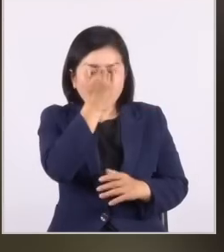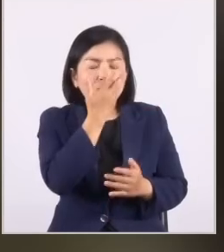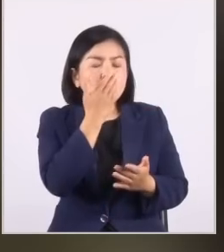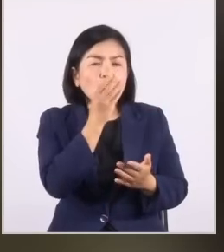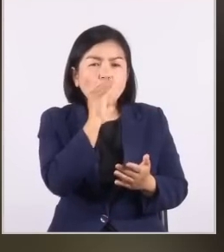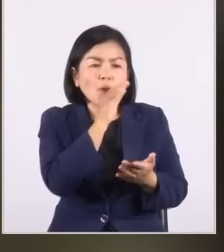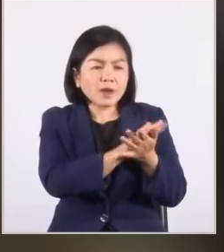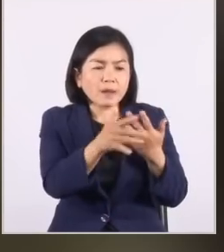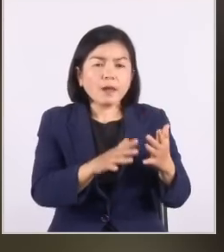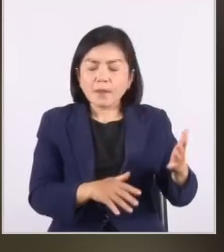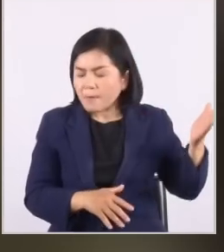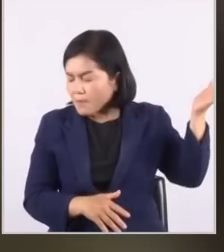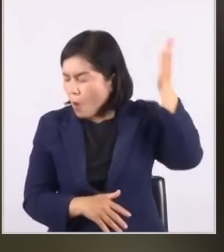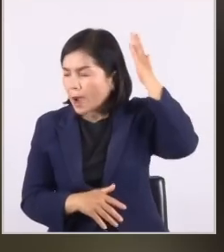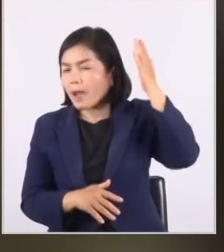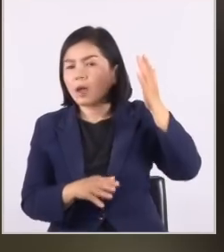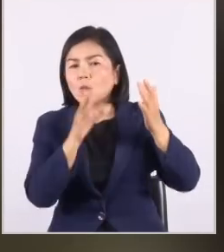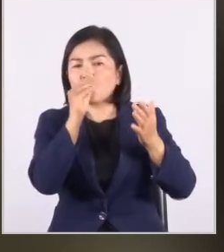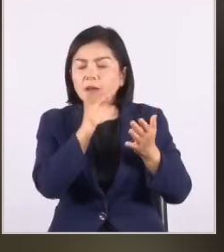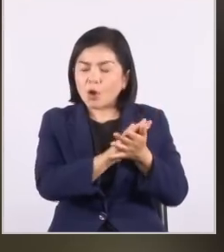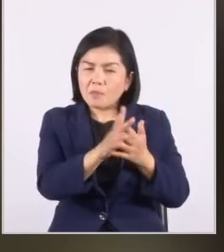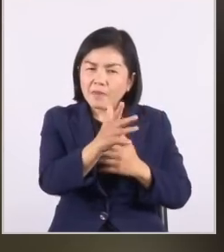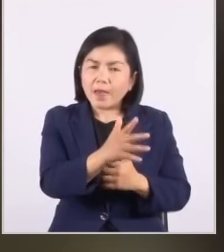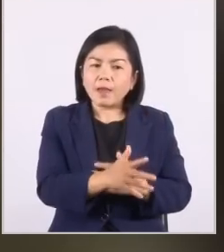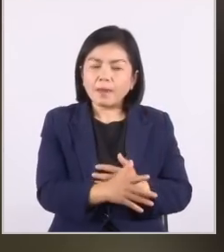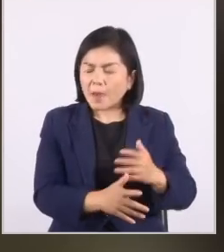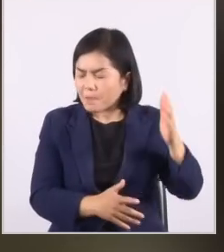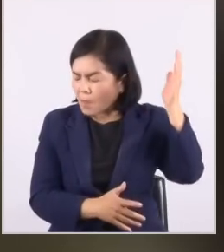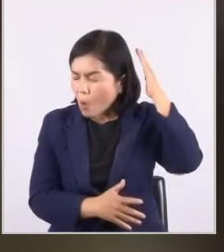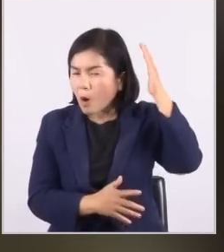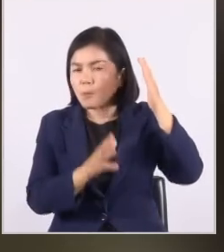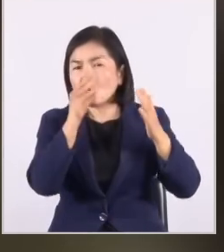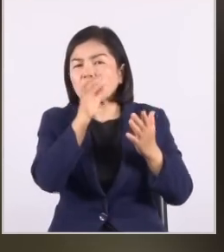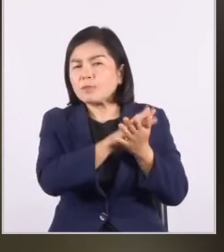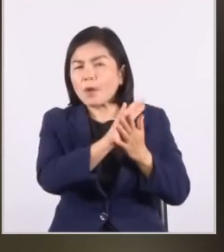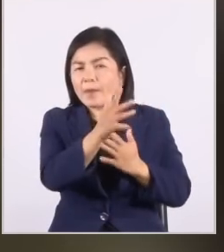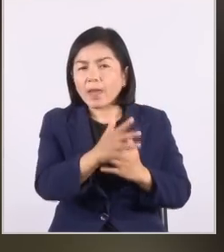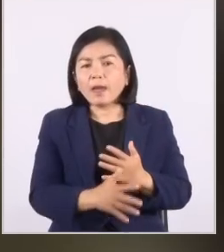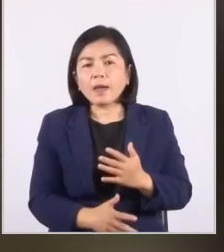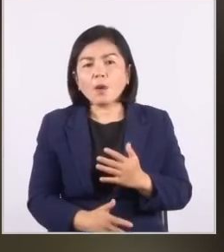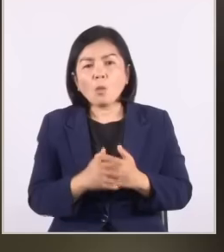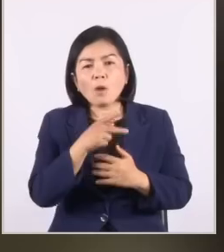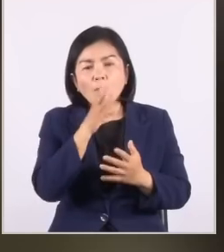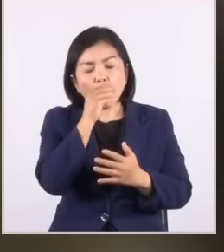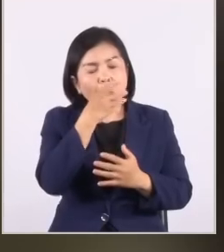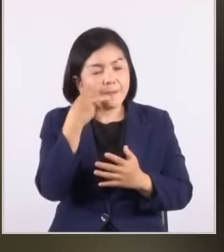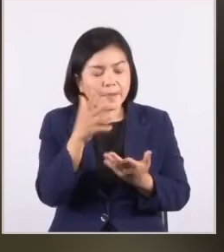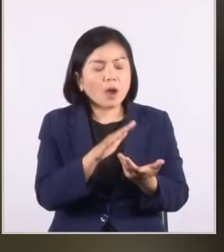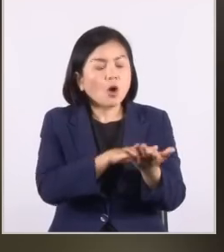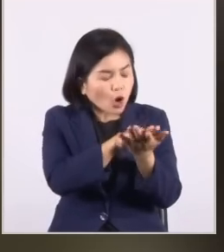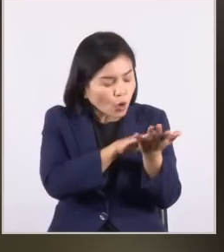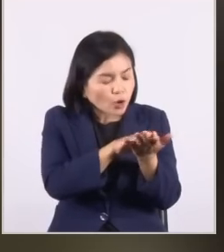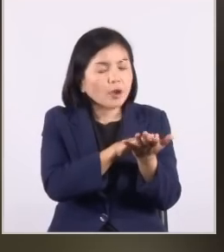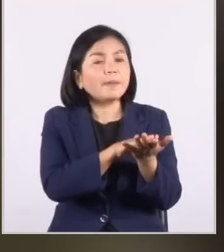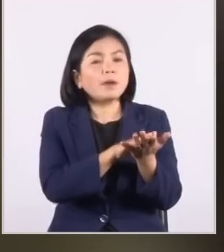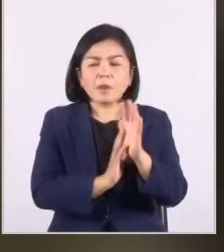าส่งแมงจะเมาแข็งหลายมึงเมาแข็งโพดมึงเข้าใจอยู่บ่ อ้าวขอโทษครับ มึงเมากูอยู่บ